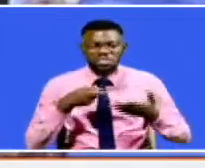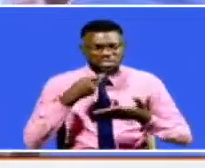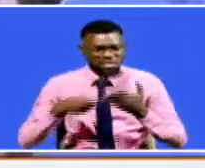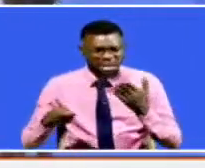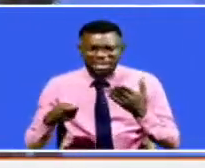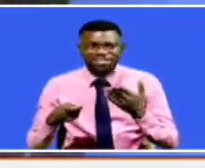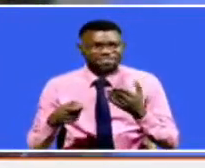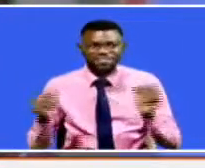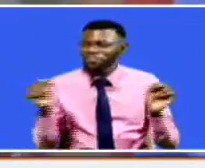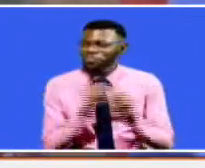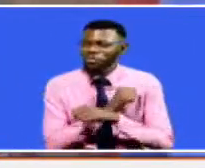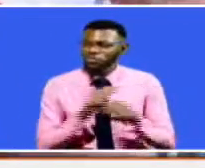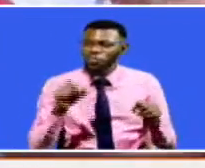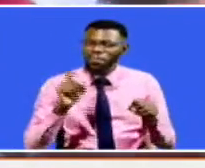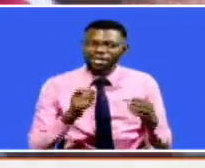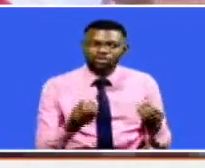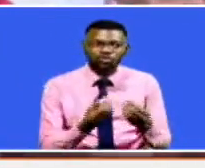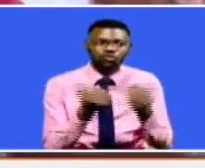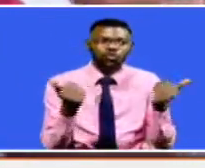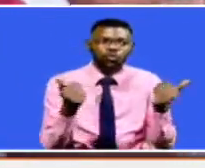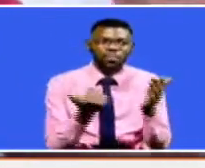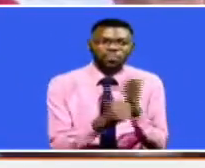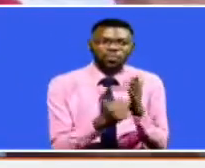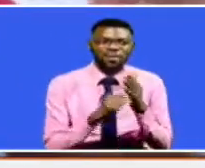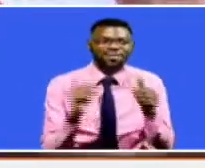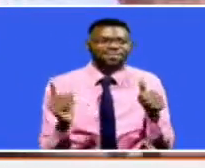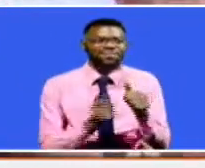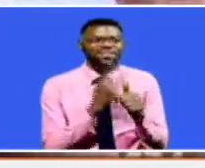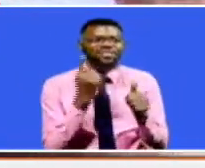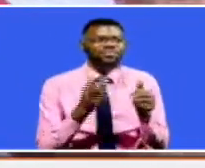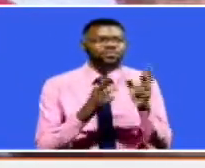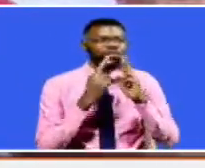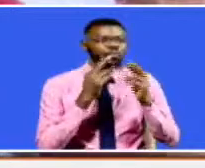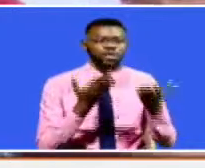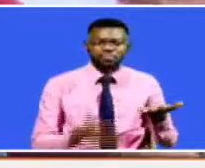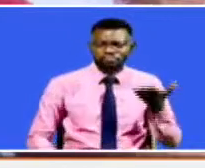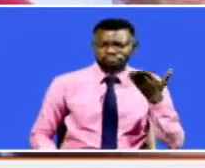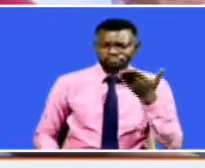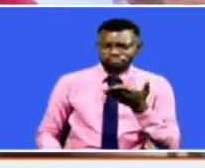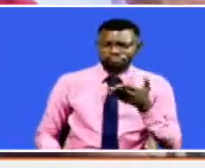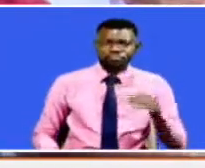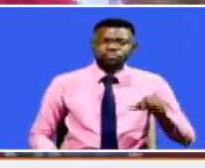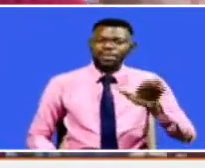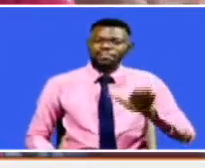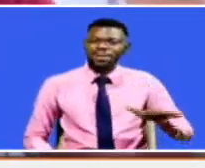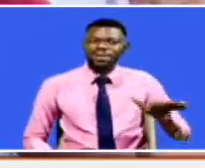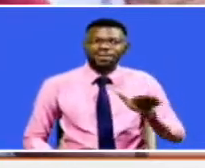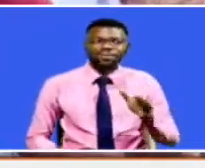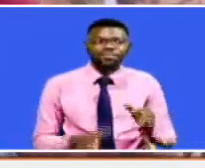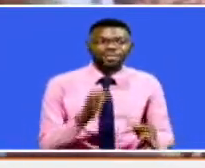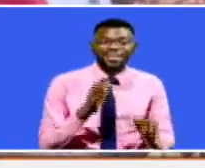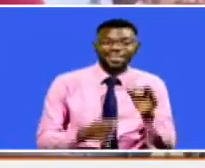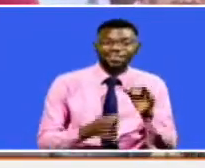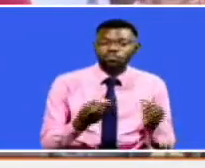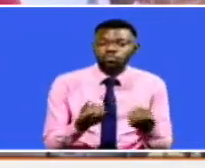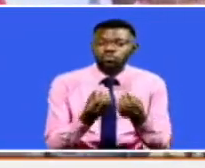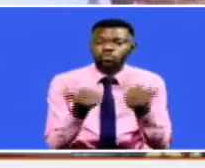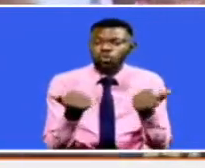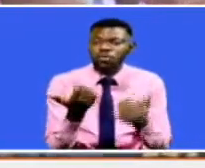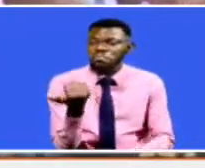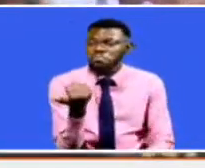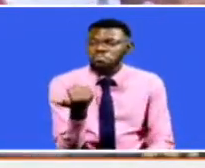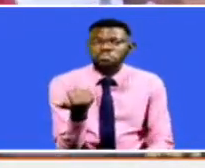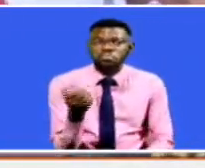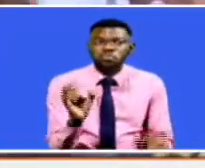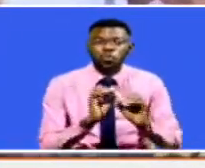will not address real issues. Sasa ile report mnaleta kwa bunge, vile huyu ndugu yako amesema. Kama hamtashughulika na mambo ya unga, wewe